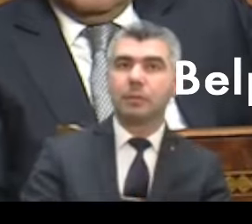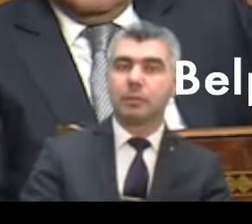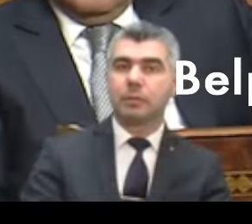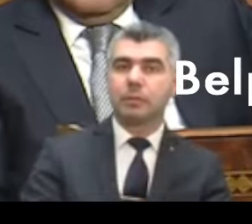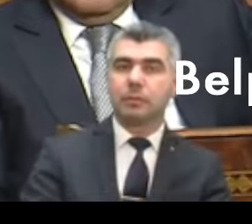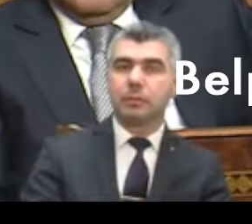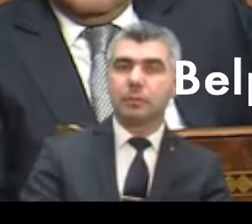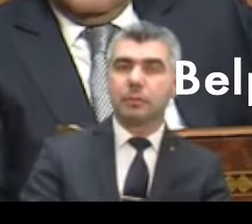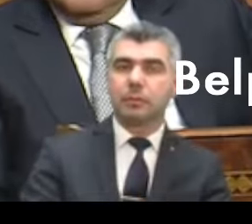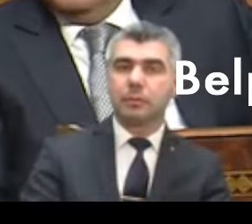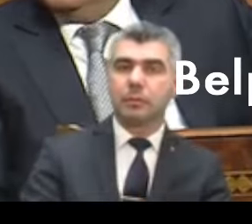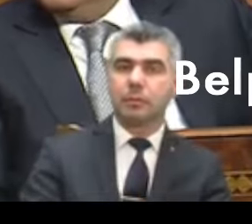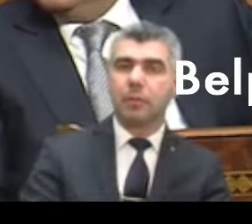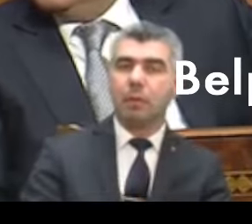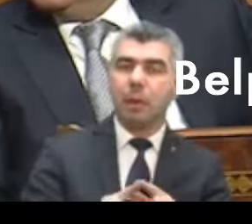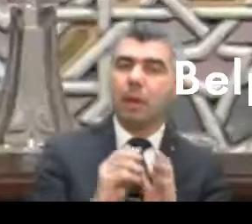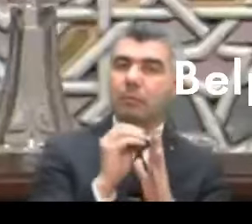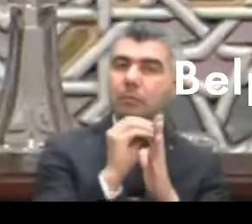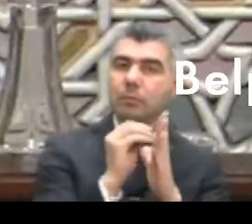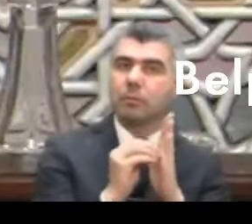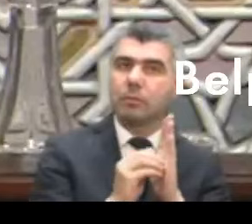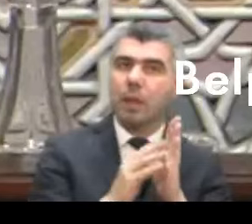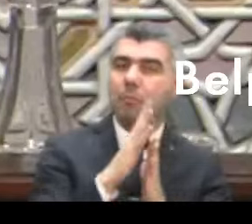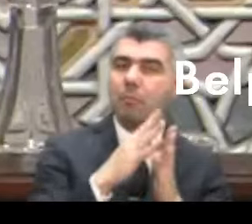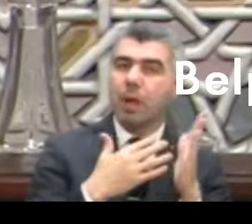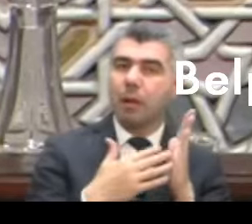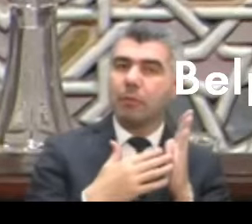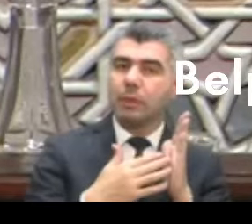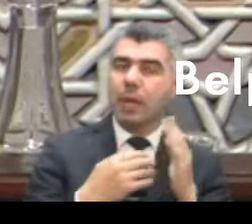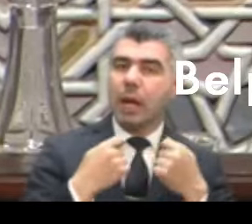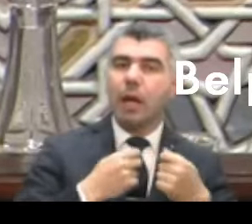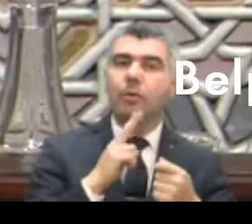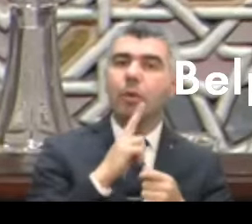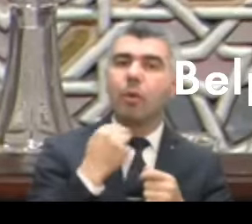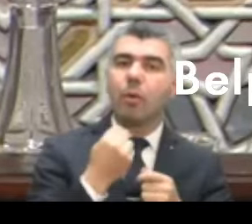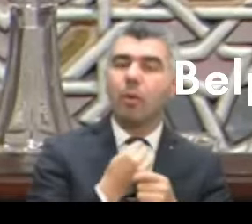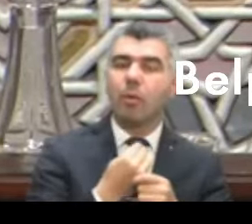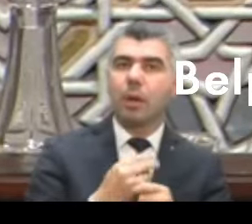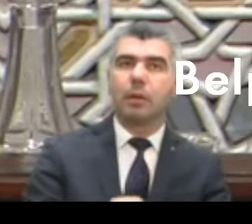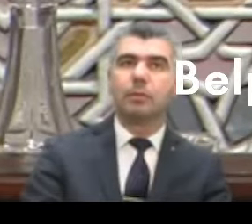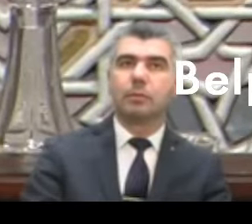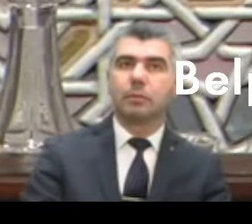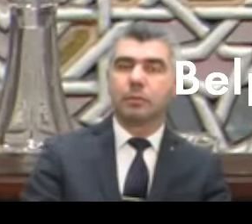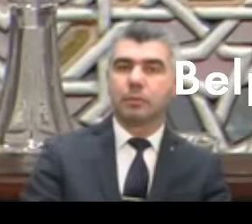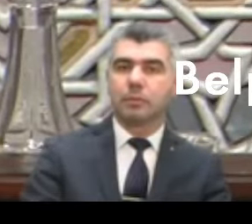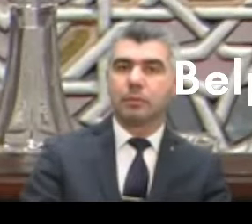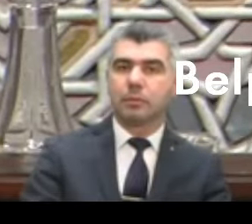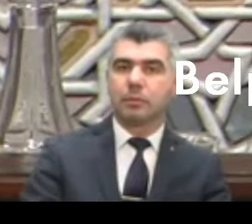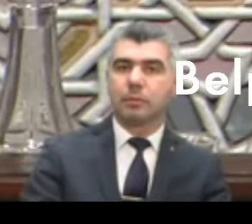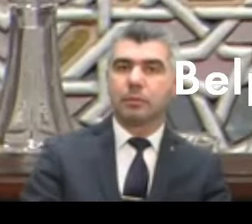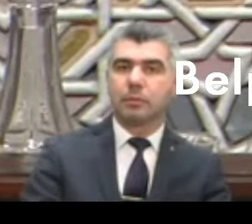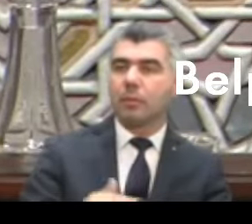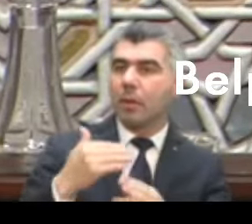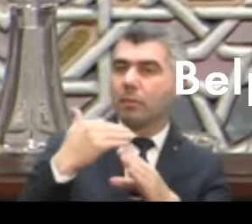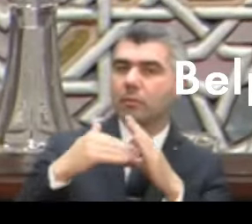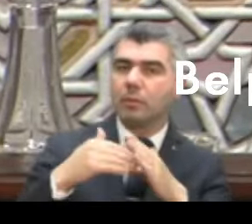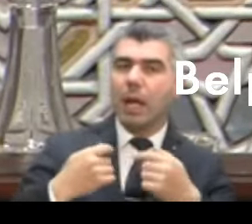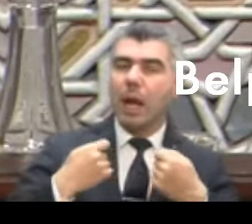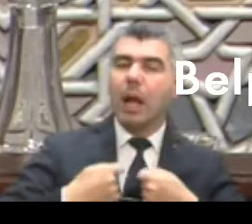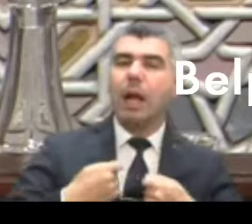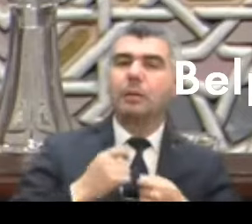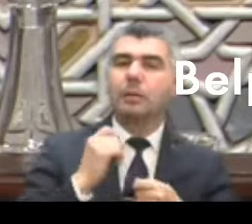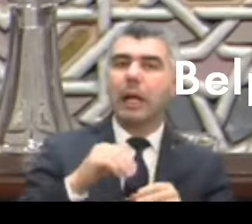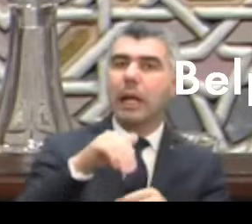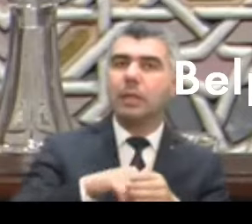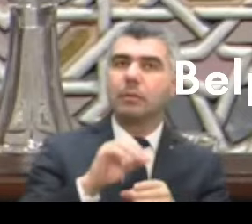الخميس انه مبرمج انه سيد رئيس الحكومه جميع القرارات كتوصل بها رؤساء